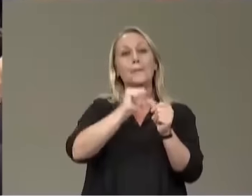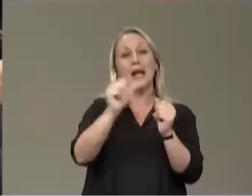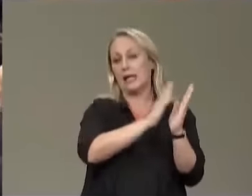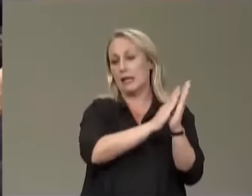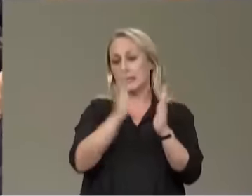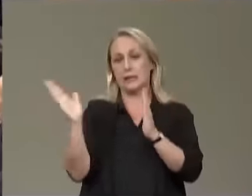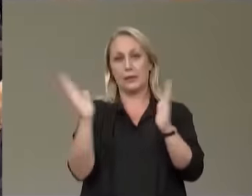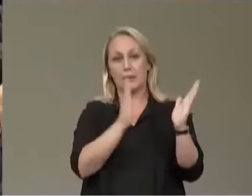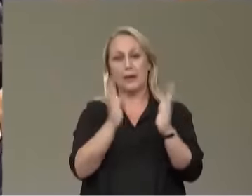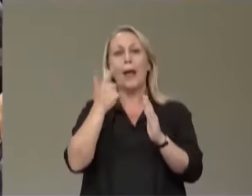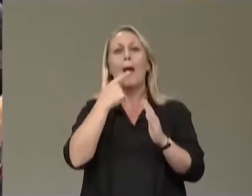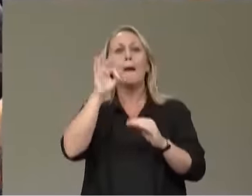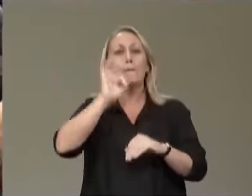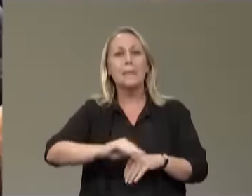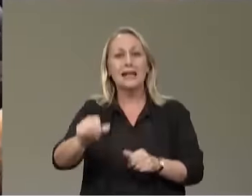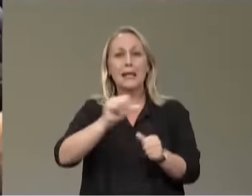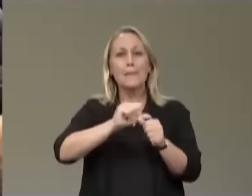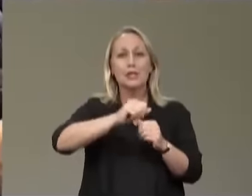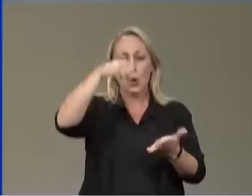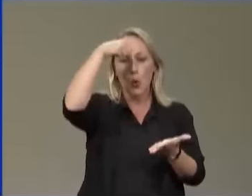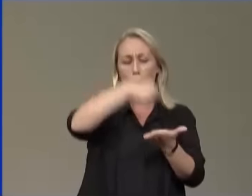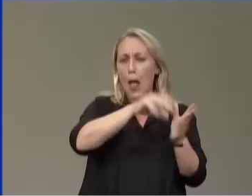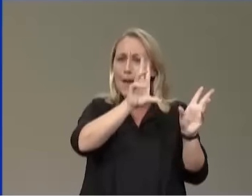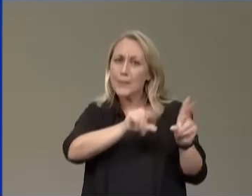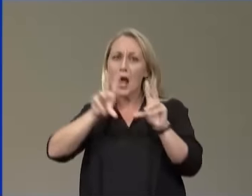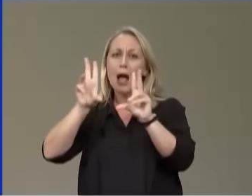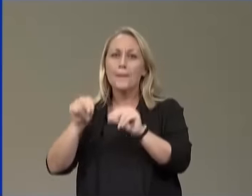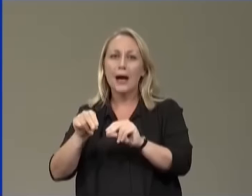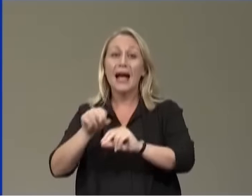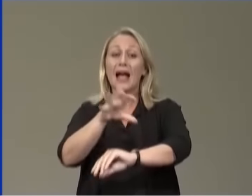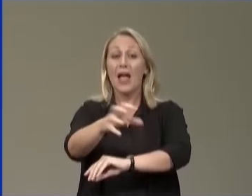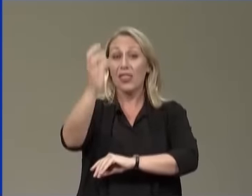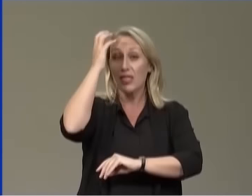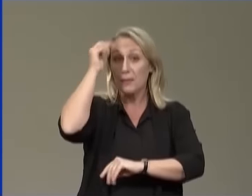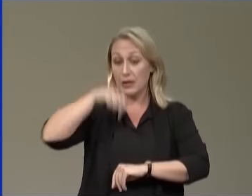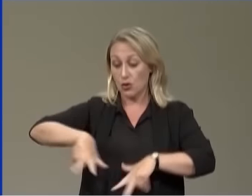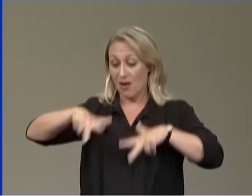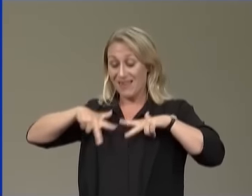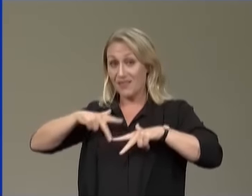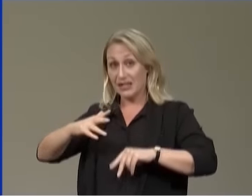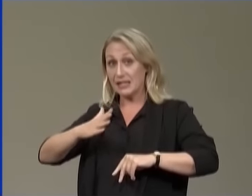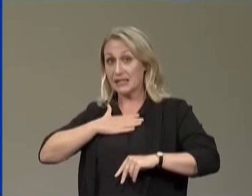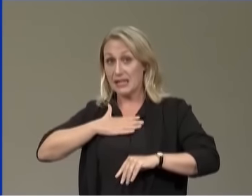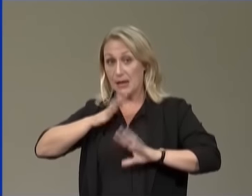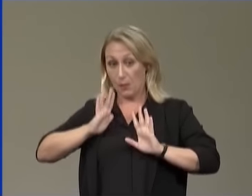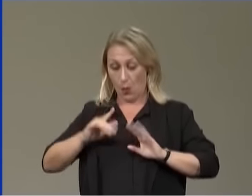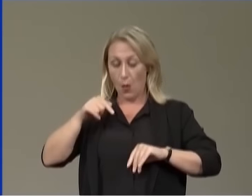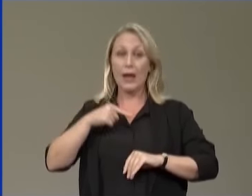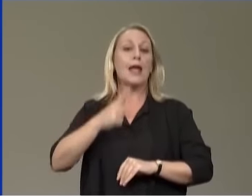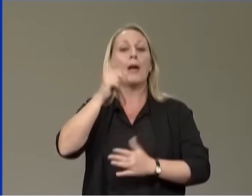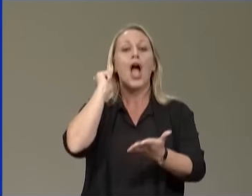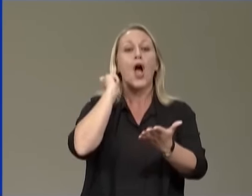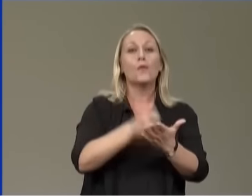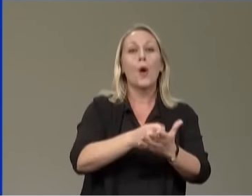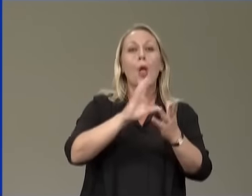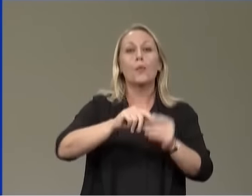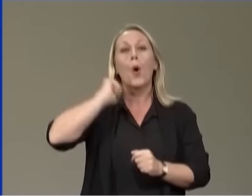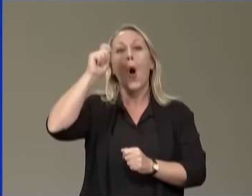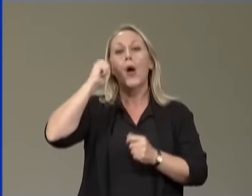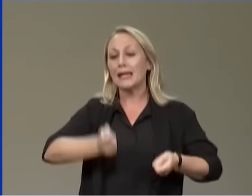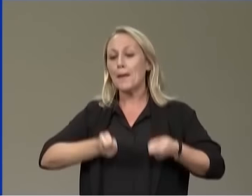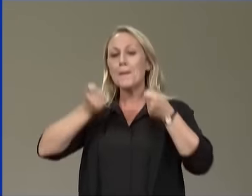του κατώτατου μισθού. Να θυμίσω ότι αυτή είναι η κυβέρνηση που κατάργησε το φόρο γονικών παροχών.